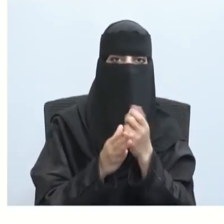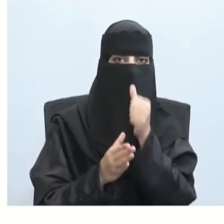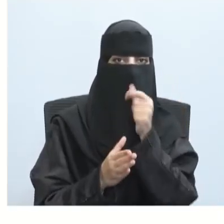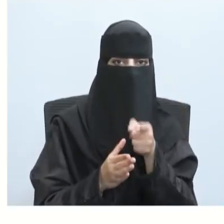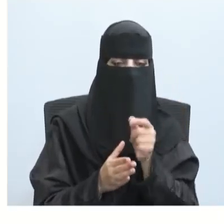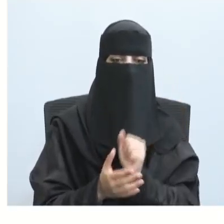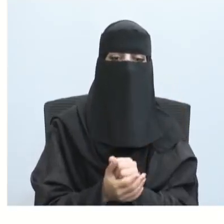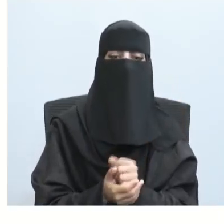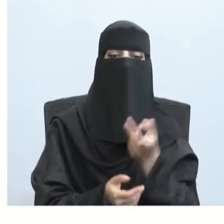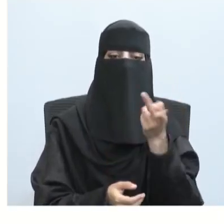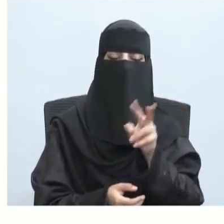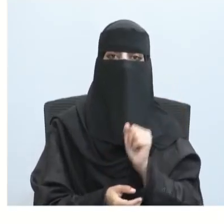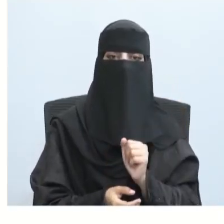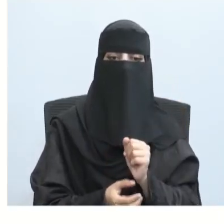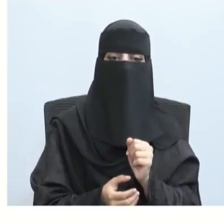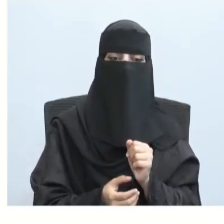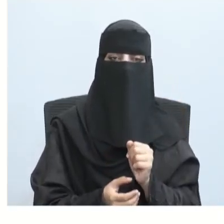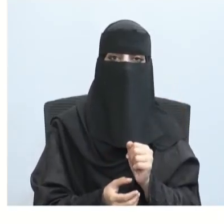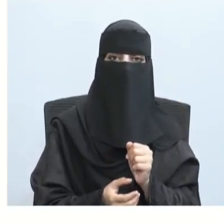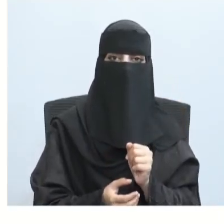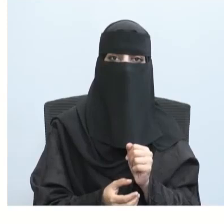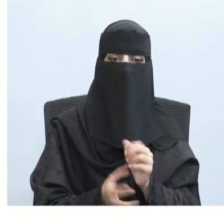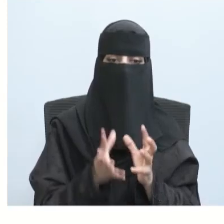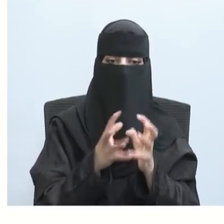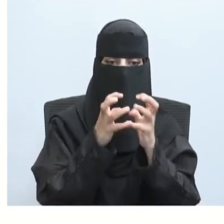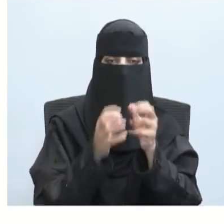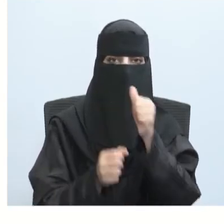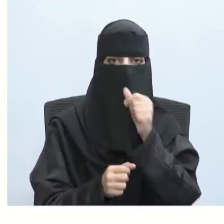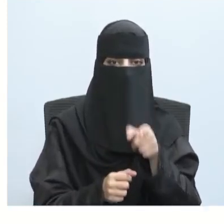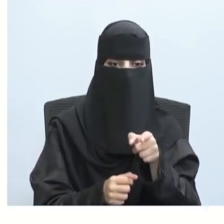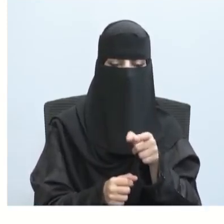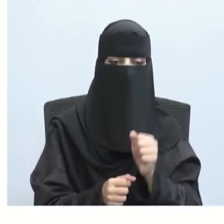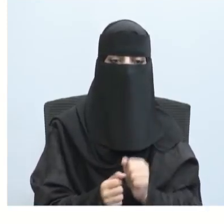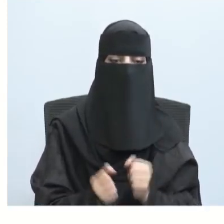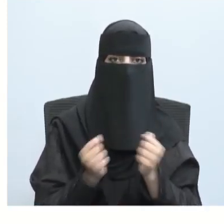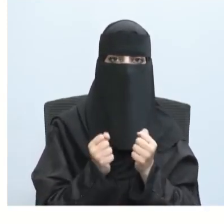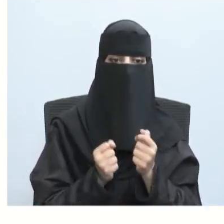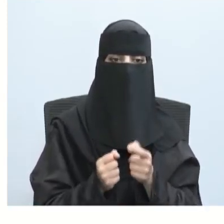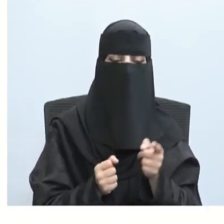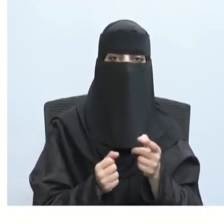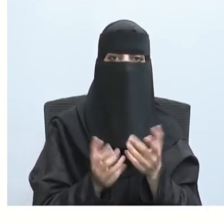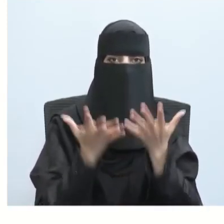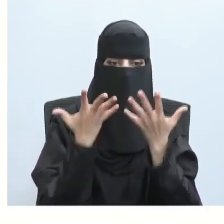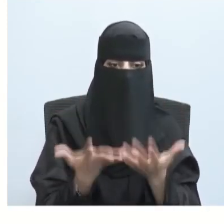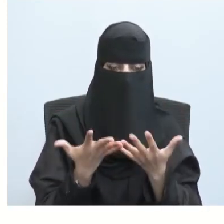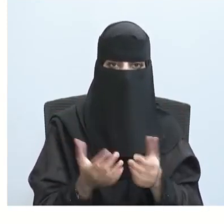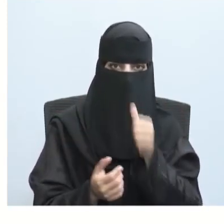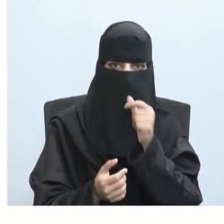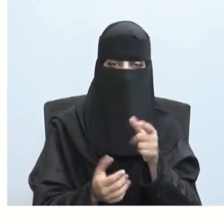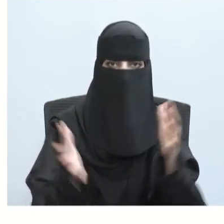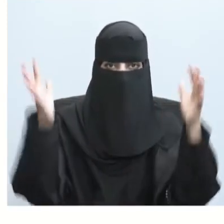كذلك عزيزي الطالب وعزيزه الطالبه تجمد الماء واخيرا تكثف الماء